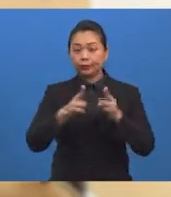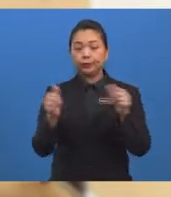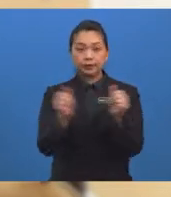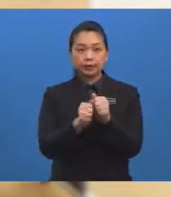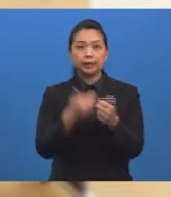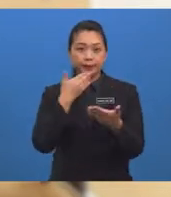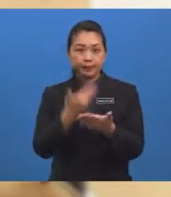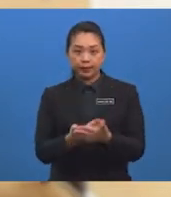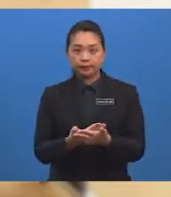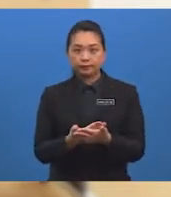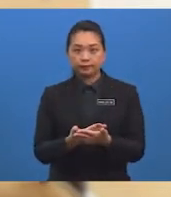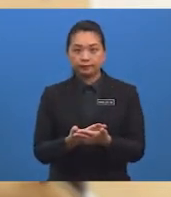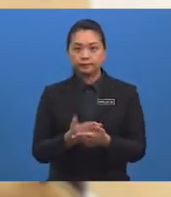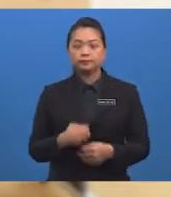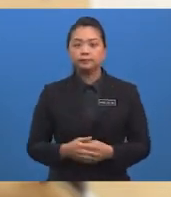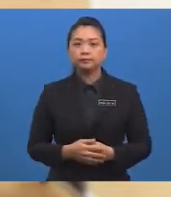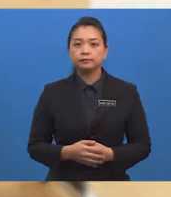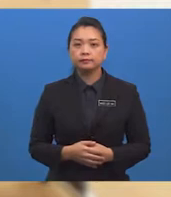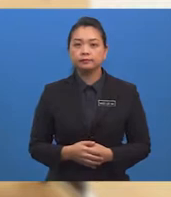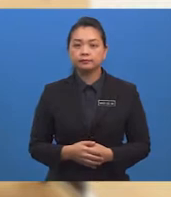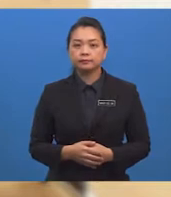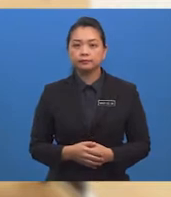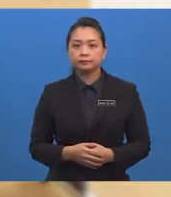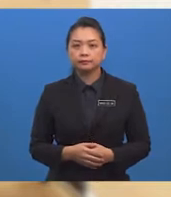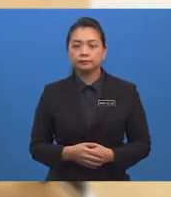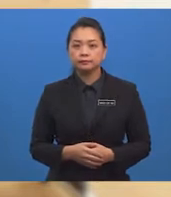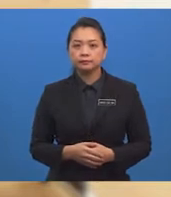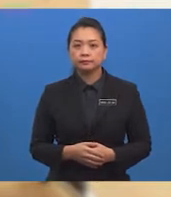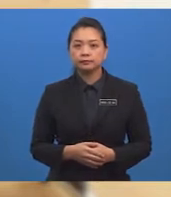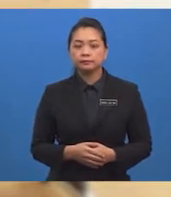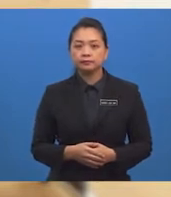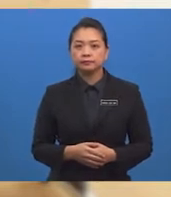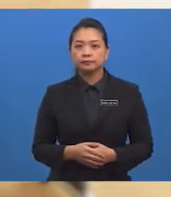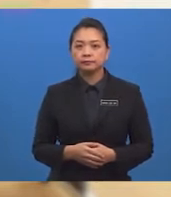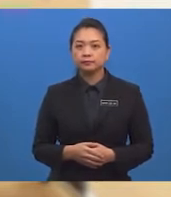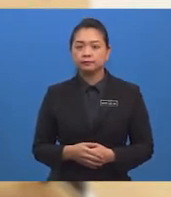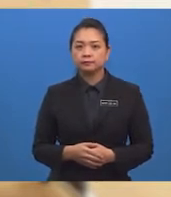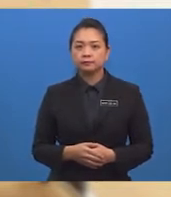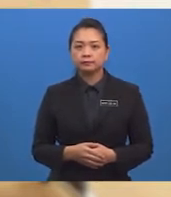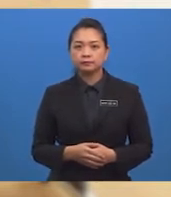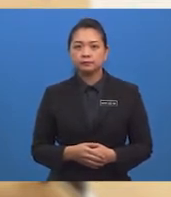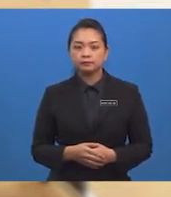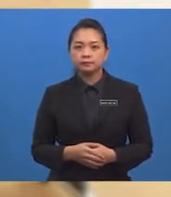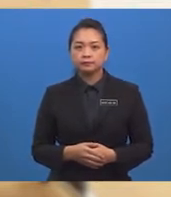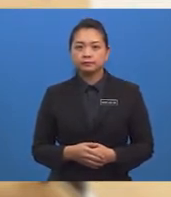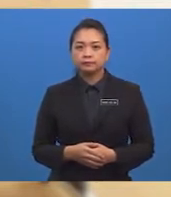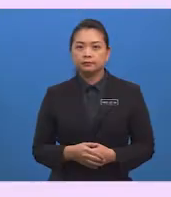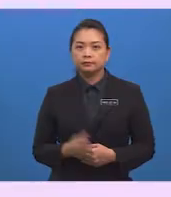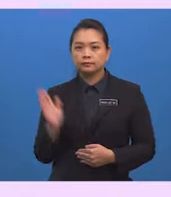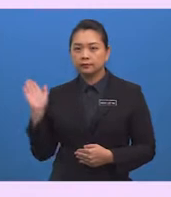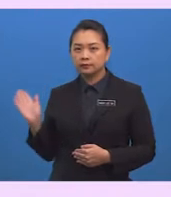Baiklah para pelajar, Cikgu telah pun menjelaskan aspek-aspek yang berkaitan dengan tadbir urus baik